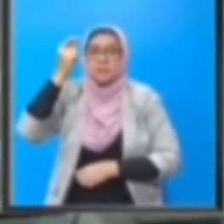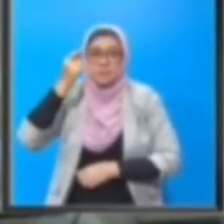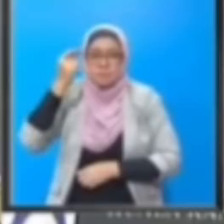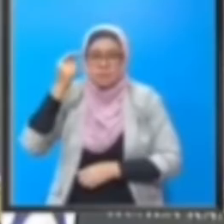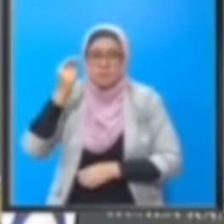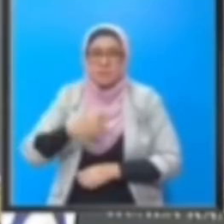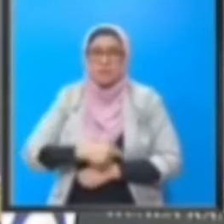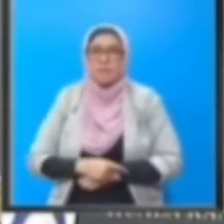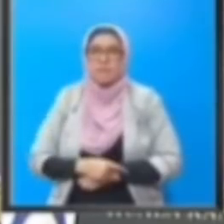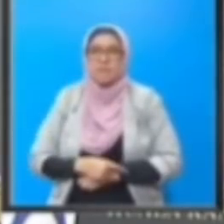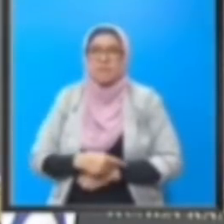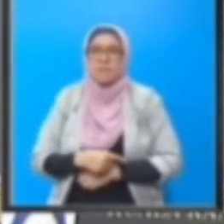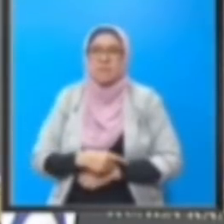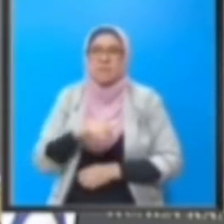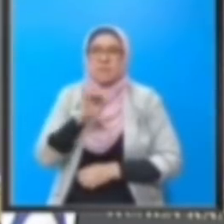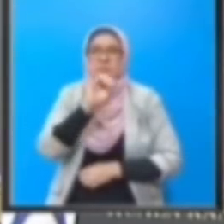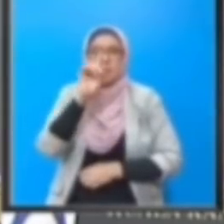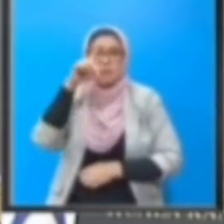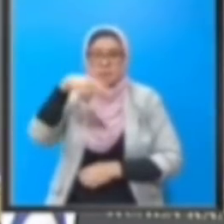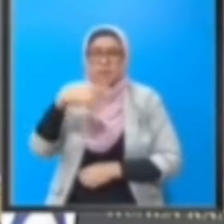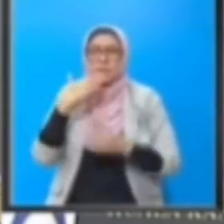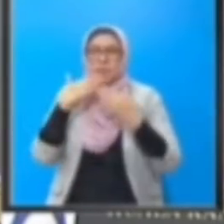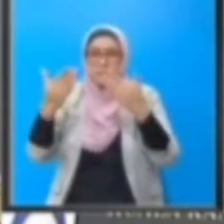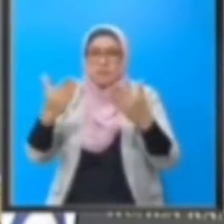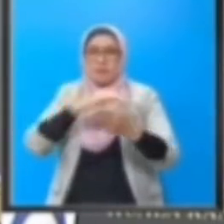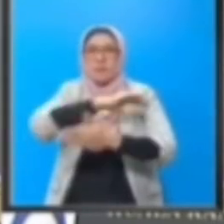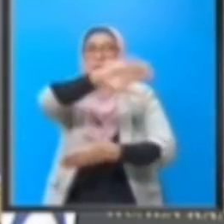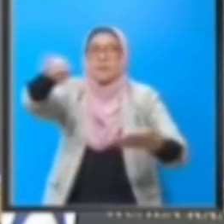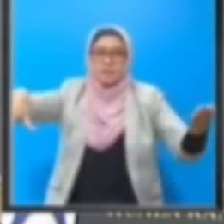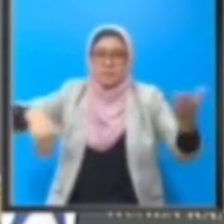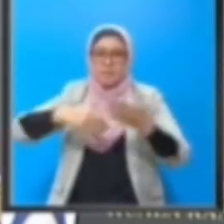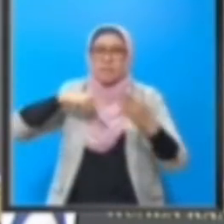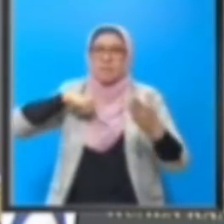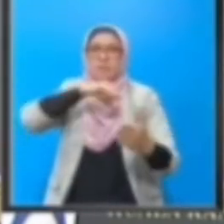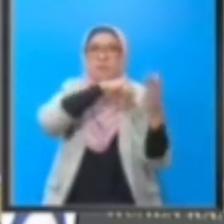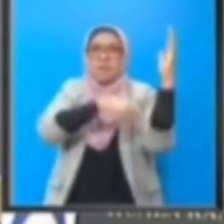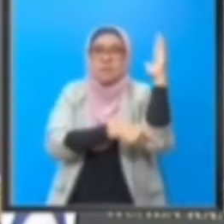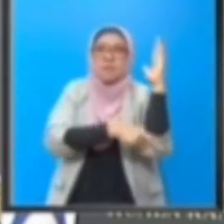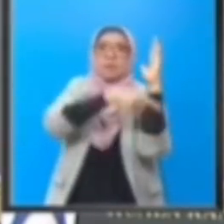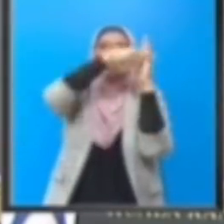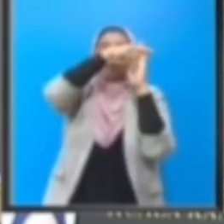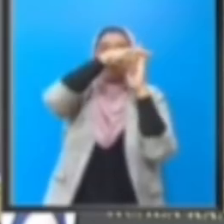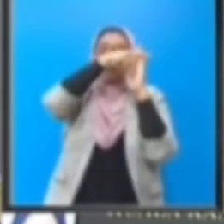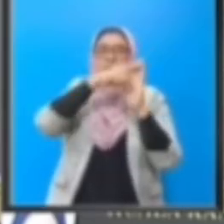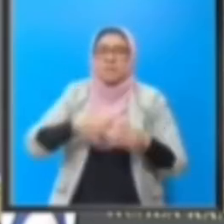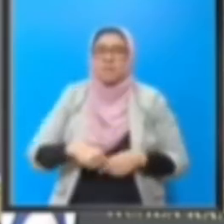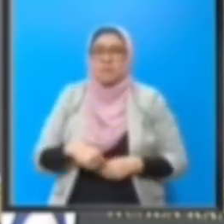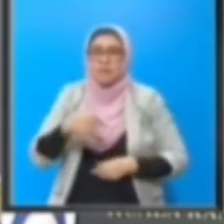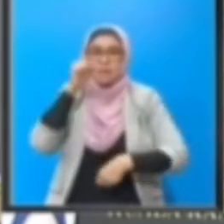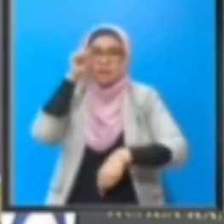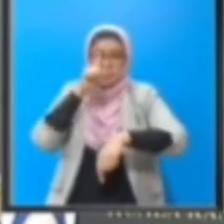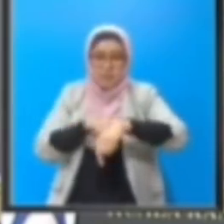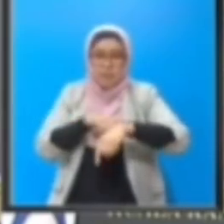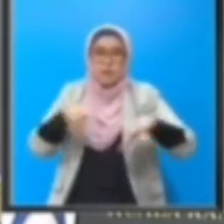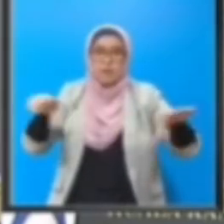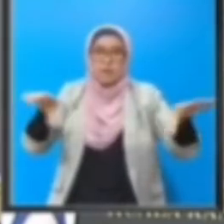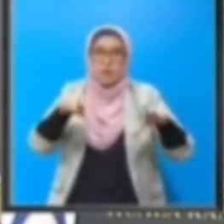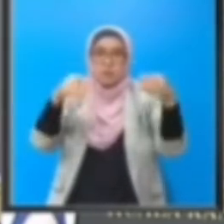Tuan Speaker dan juga kepada semua ahli parlimen. Semasa membuat pengiraan